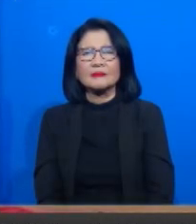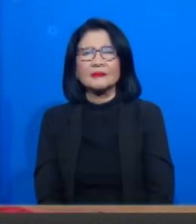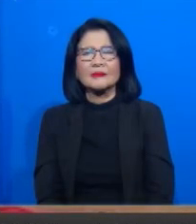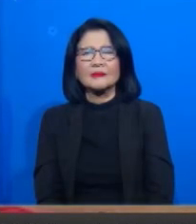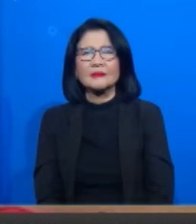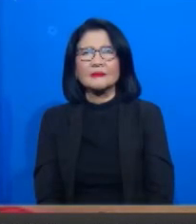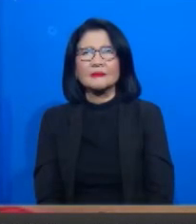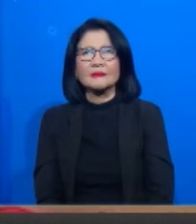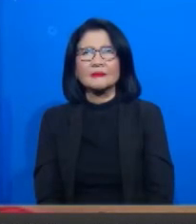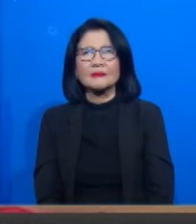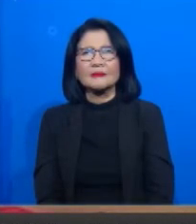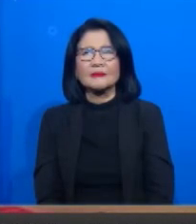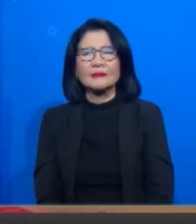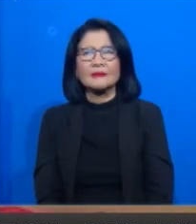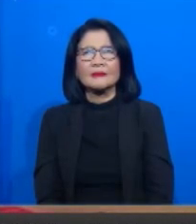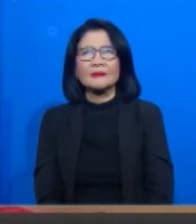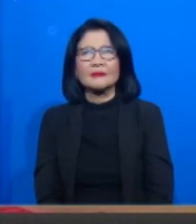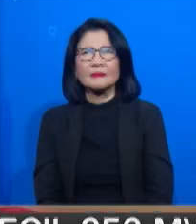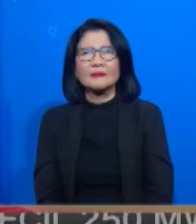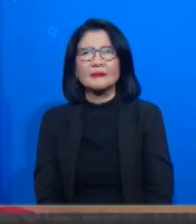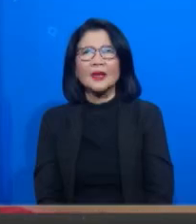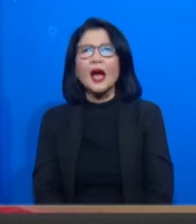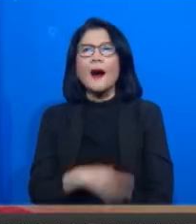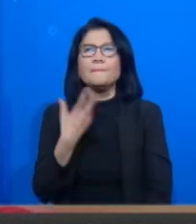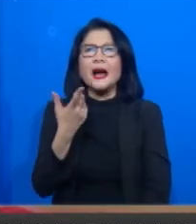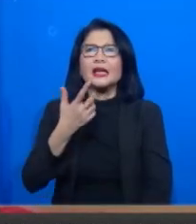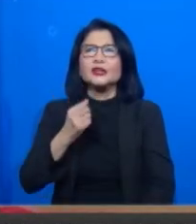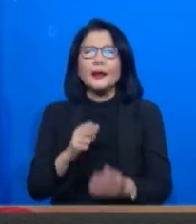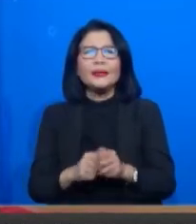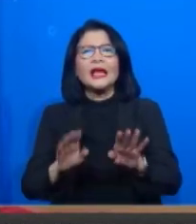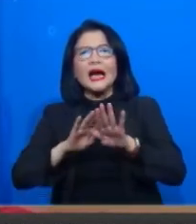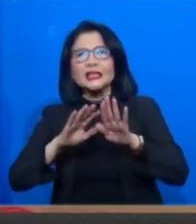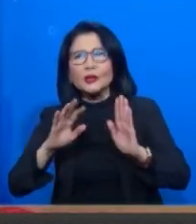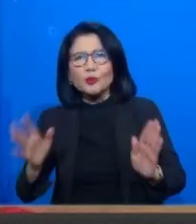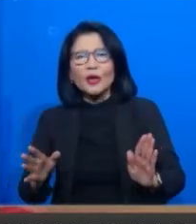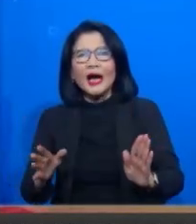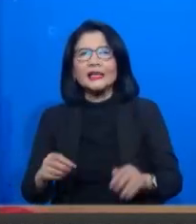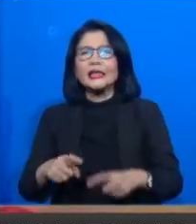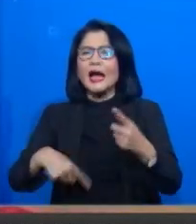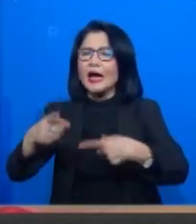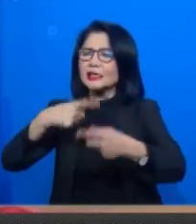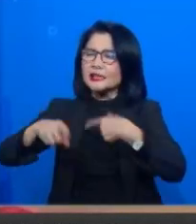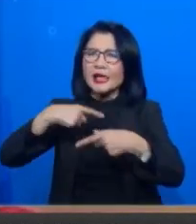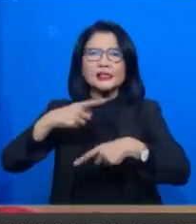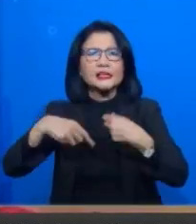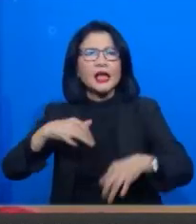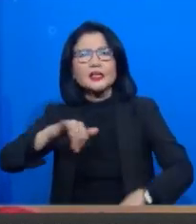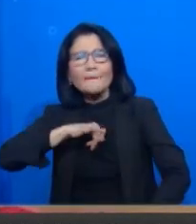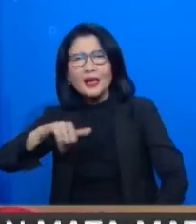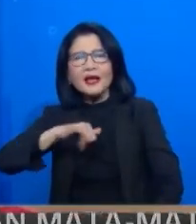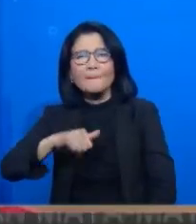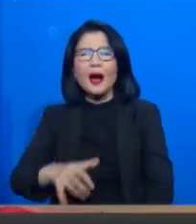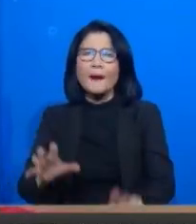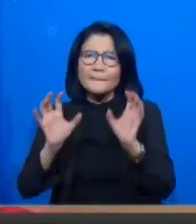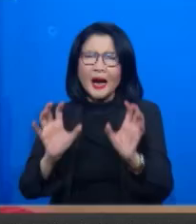nyo, kamu emang lah kayak, bahkan lebih langsung nyo, lebih terbuka Yuka kayak nyo daripada kayak ibu Yuka, jadi sobon pelakunya